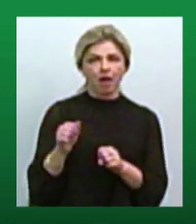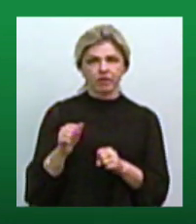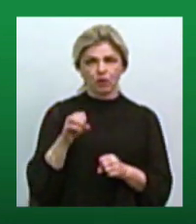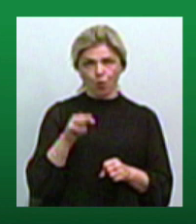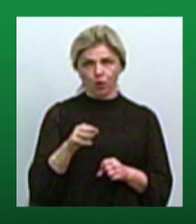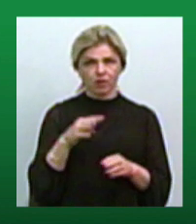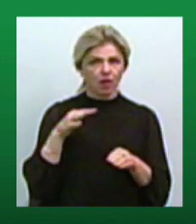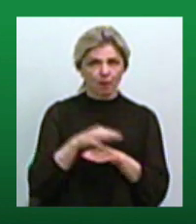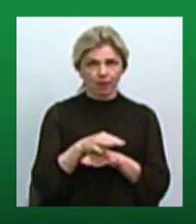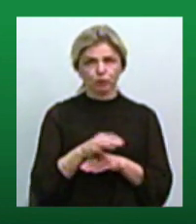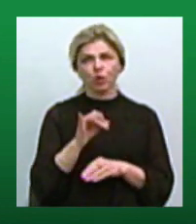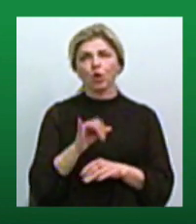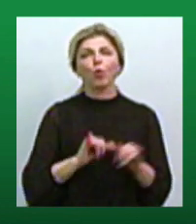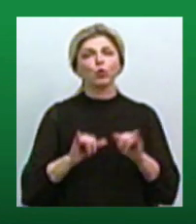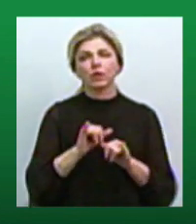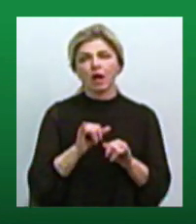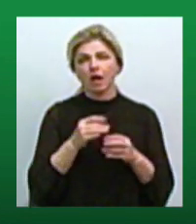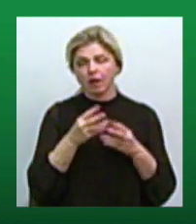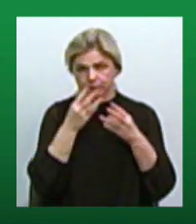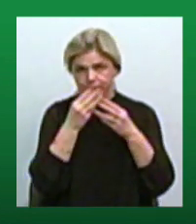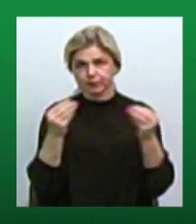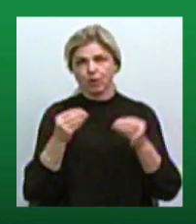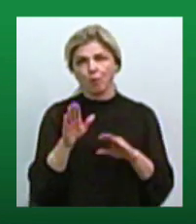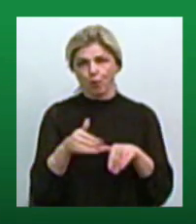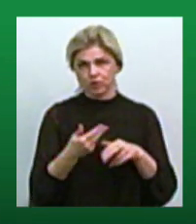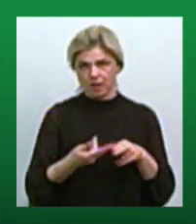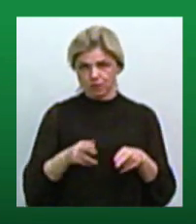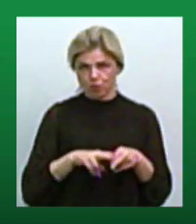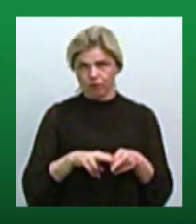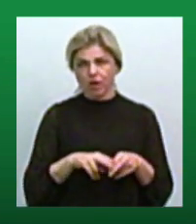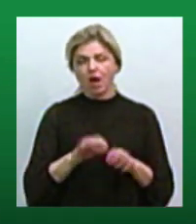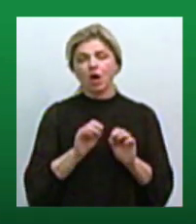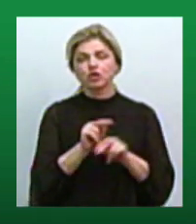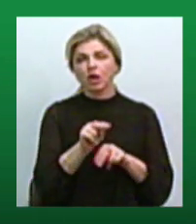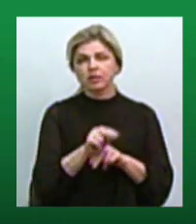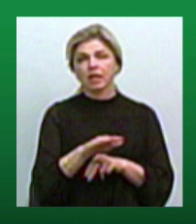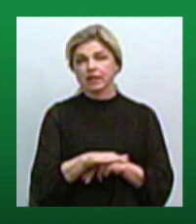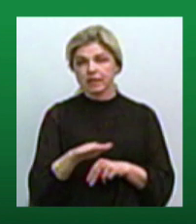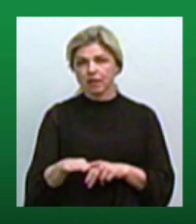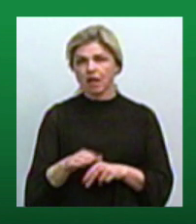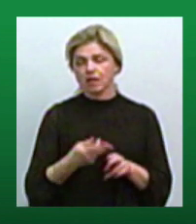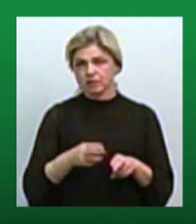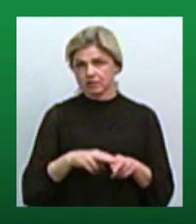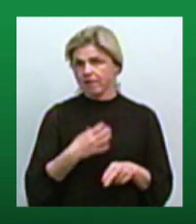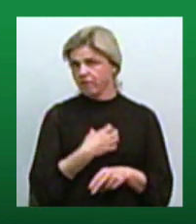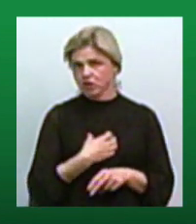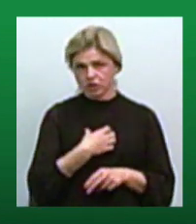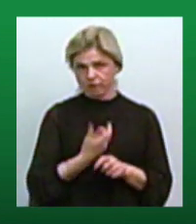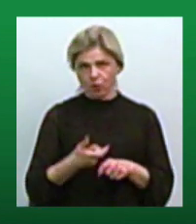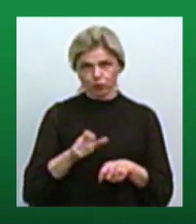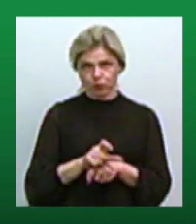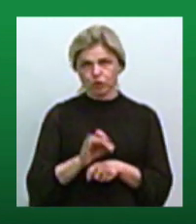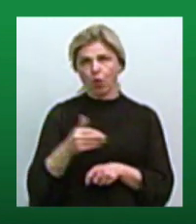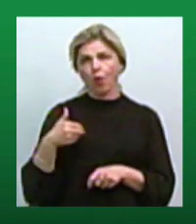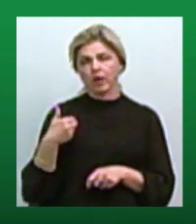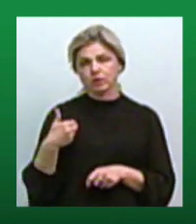бігти після цього. Значимо це для дітей, я вважаю, що так. Це дуже важливо і корисно.